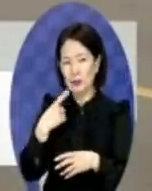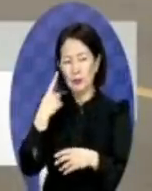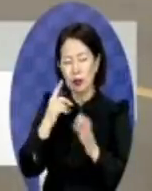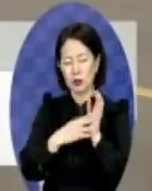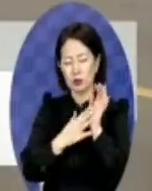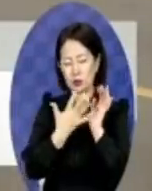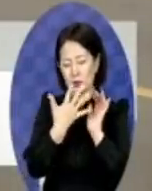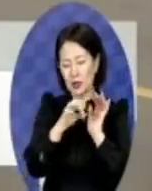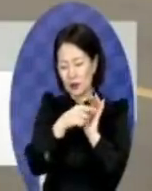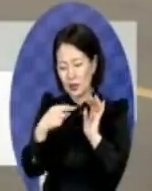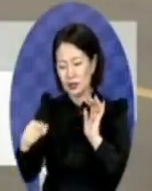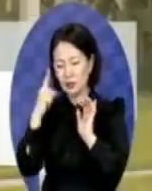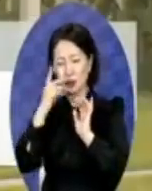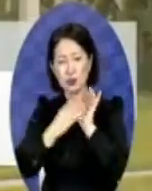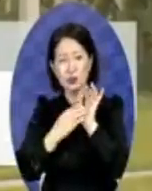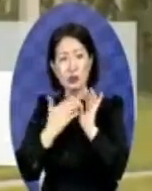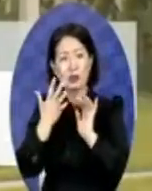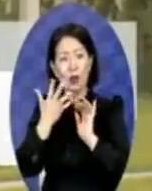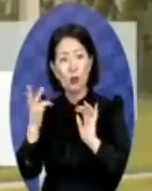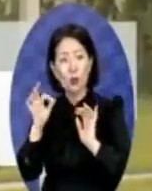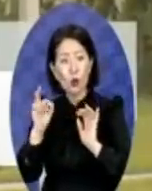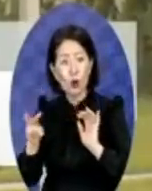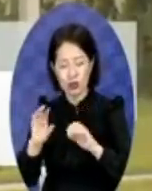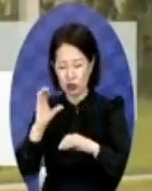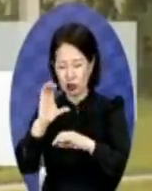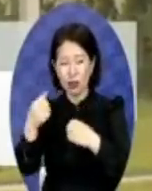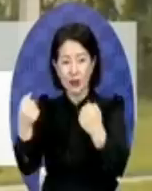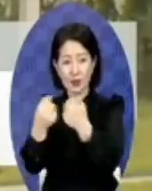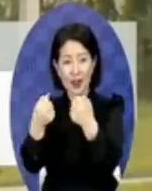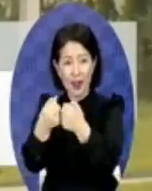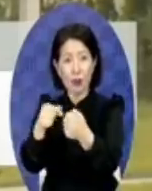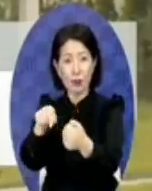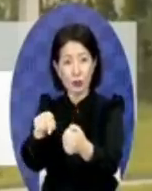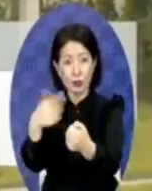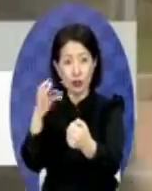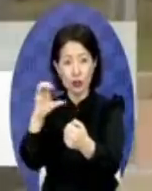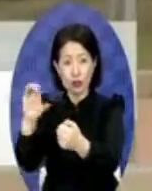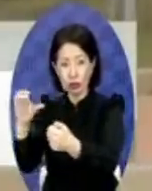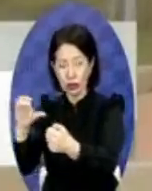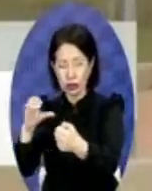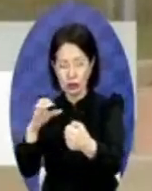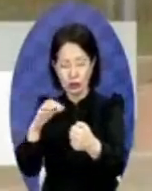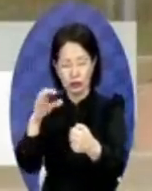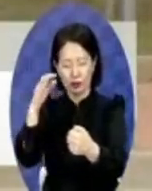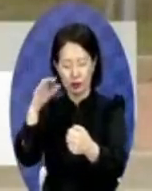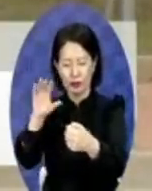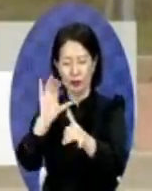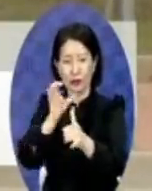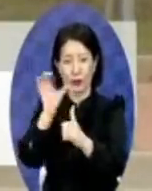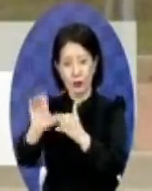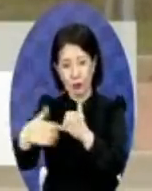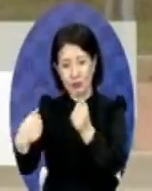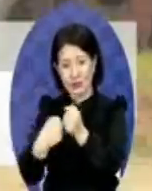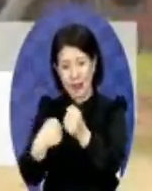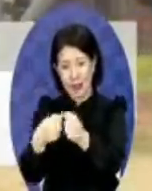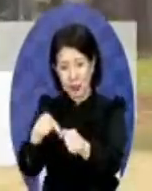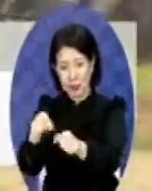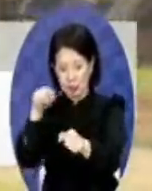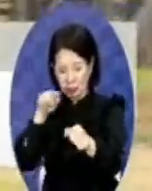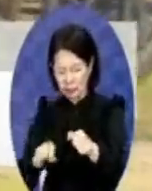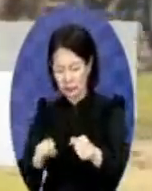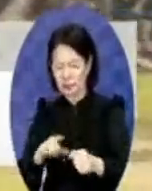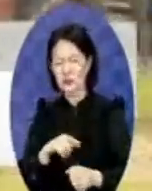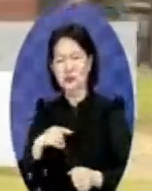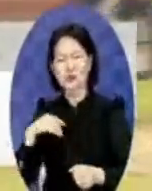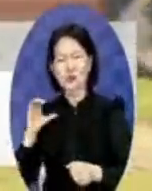1950-аас 1953 оны хооронд болсон Солонгосын дайны дараагаар Америкийн нэгдсэн улс өмнөдтэй тогтоосон холбоотны харилцааны хүрээнд мөн өөрийн